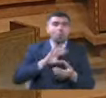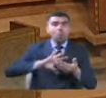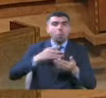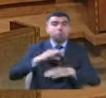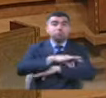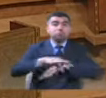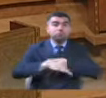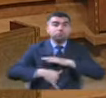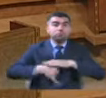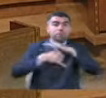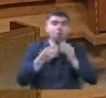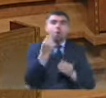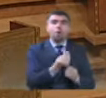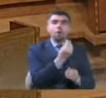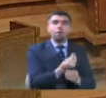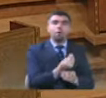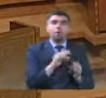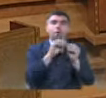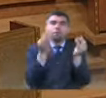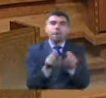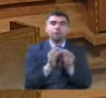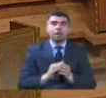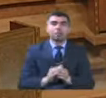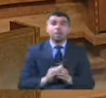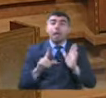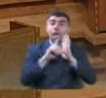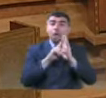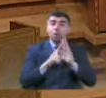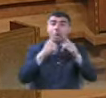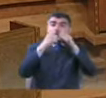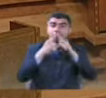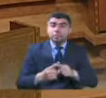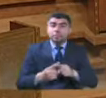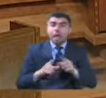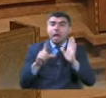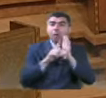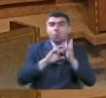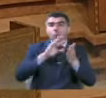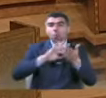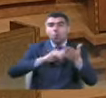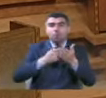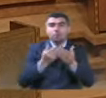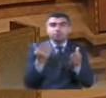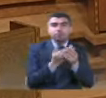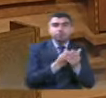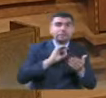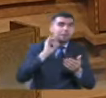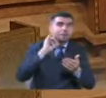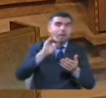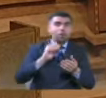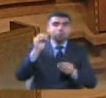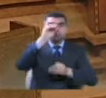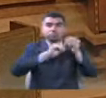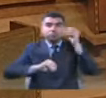الاستشاري للأسرة والطفولة. التنصيص في القانون التنظيمي للمالية على إرفاق مشروع قانون المالية بذكر حول النوع وهو عالي لرفع